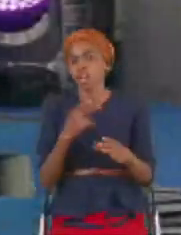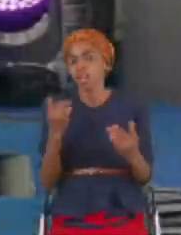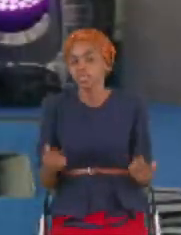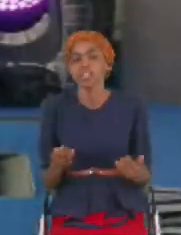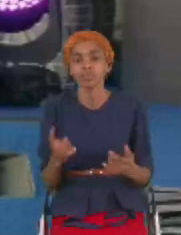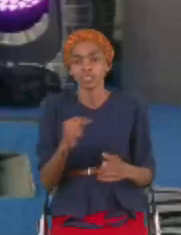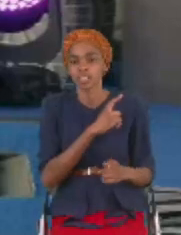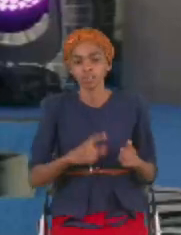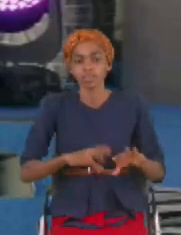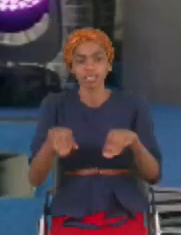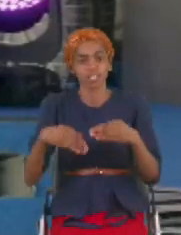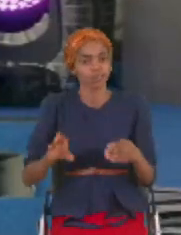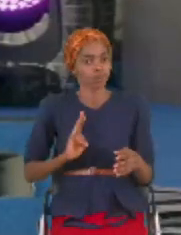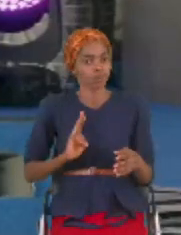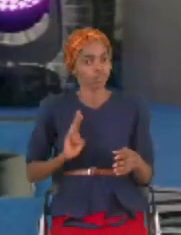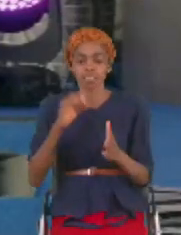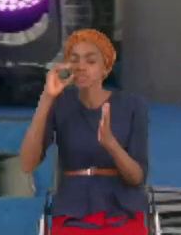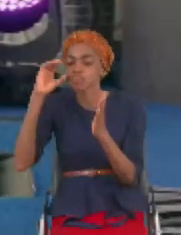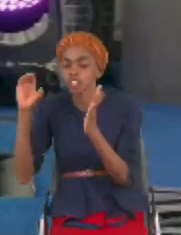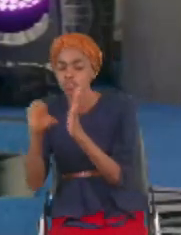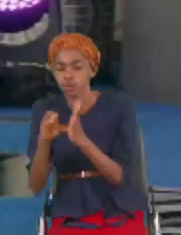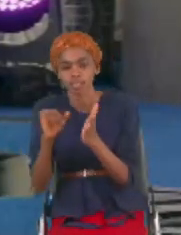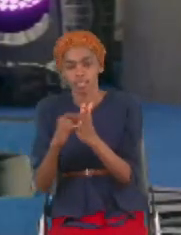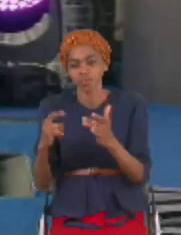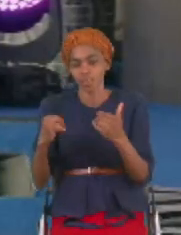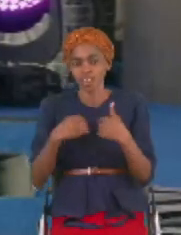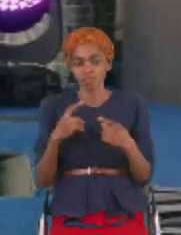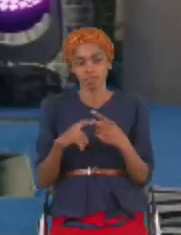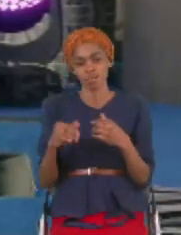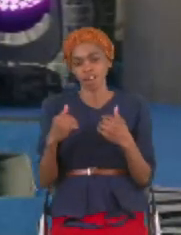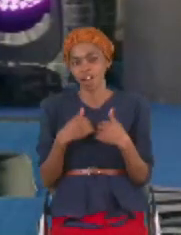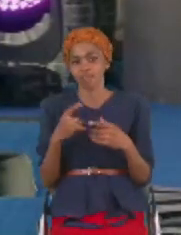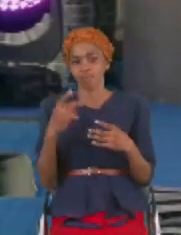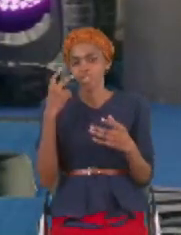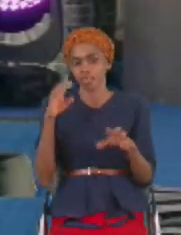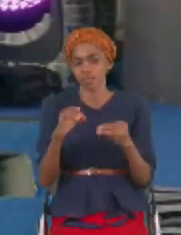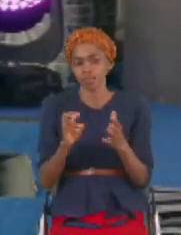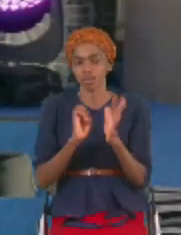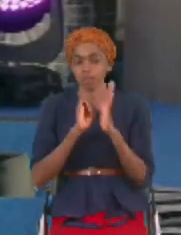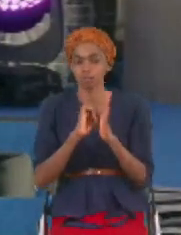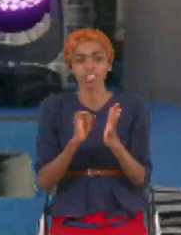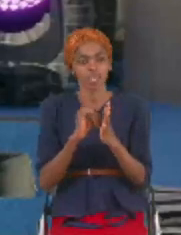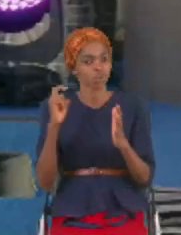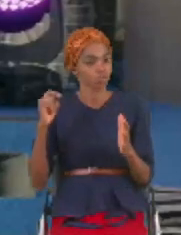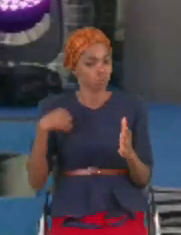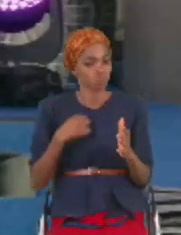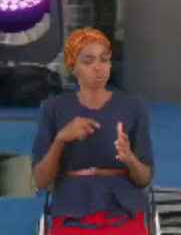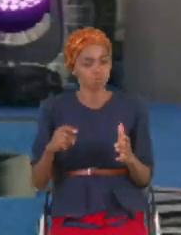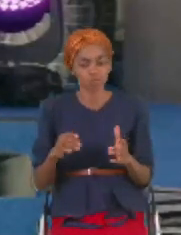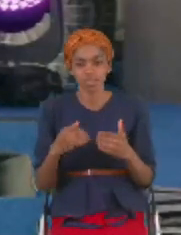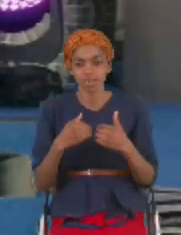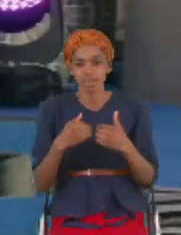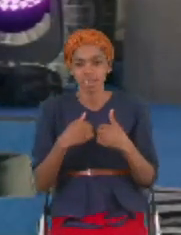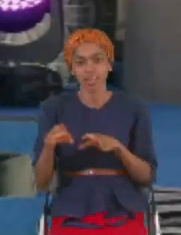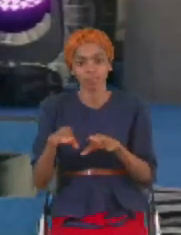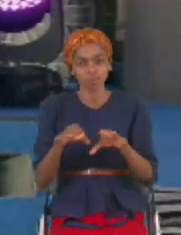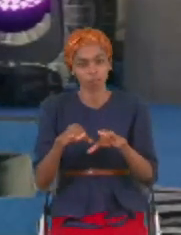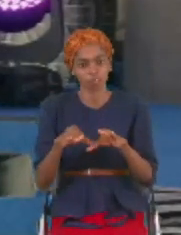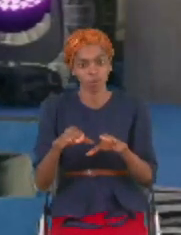dans le portrait comme devions avoir et nous dans les modèles que nous devions avoir la performance